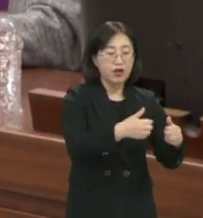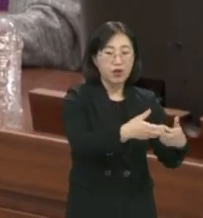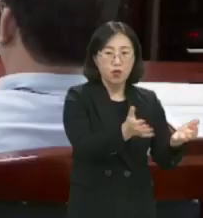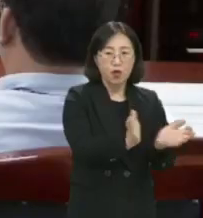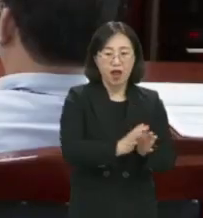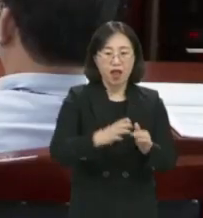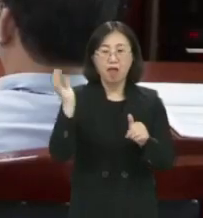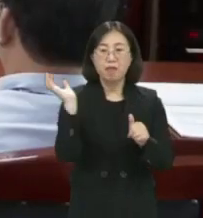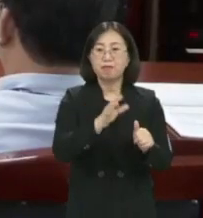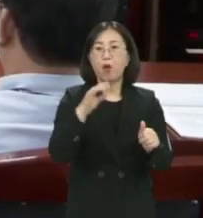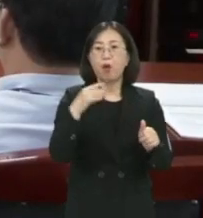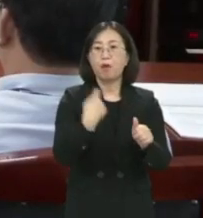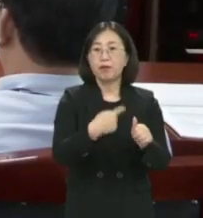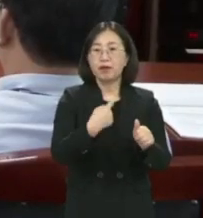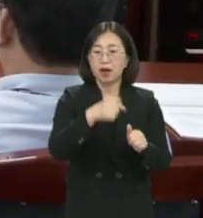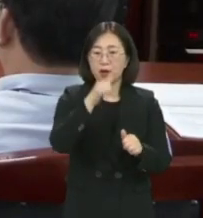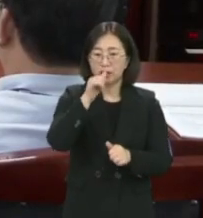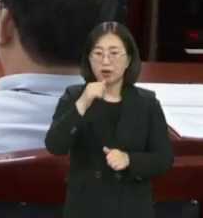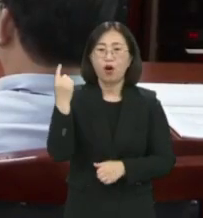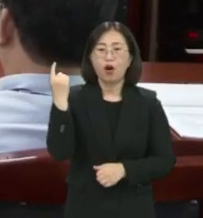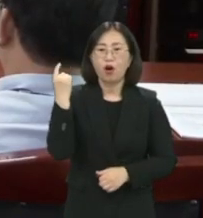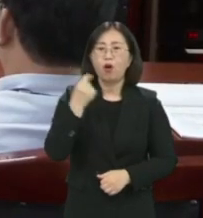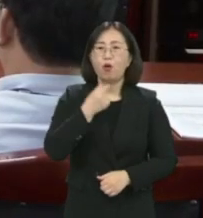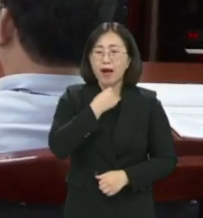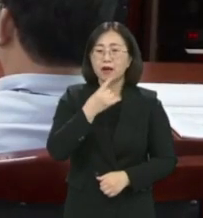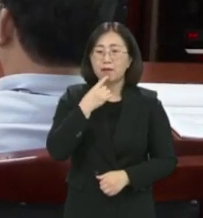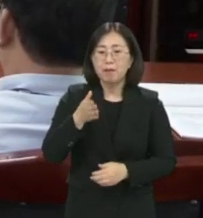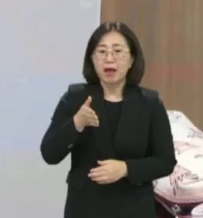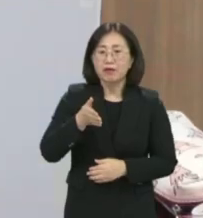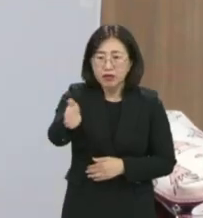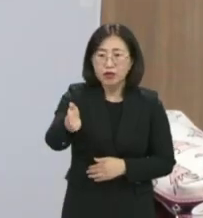대로만 듣는 행정은 독재나 다름 없다고 주장했습니다